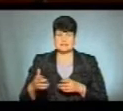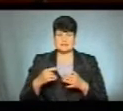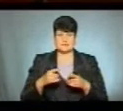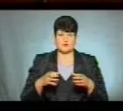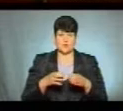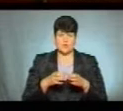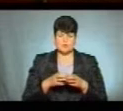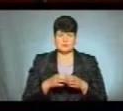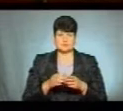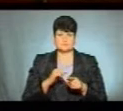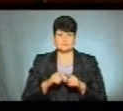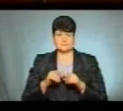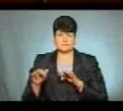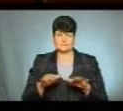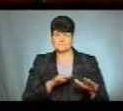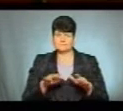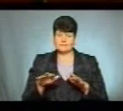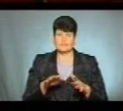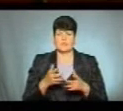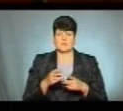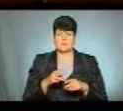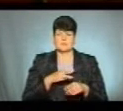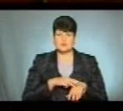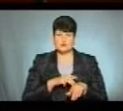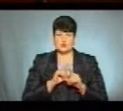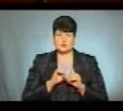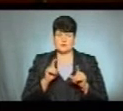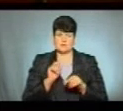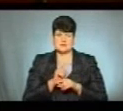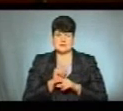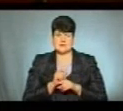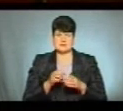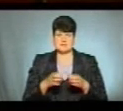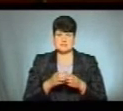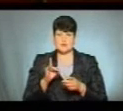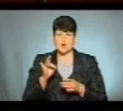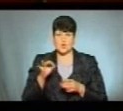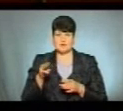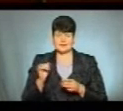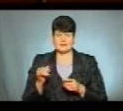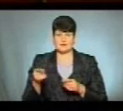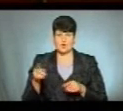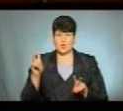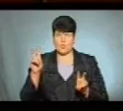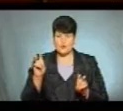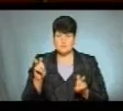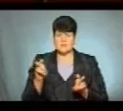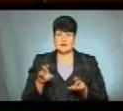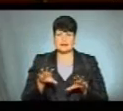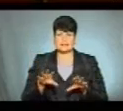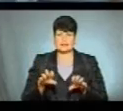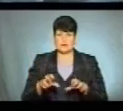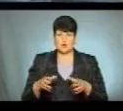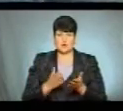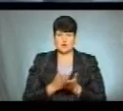корпусу оперативно-раптової дії, правоохоронці особливого призначення, бійці роти «Тернопіль», фахівці кінологічної та вибухотехнічної